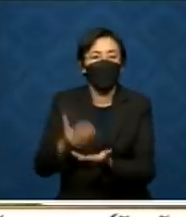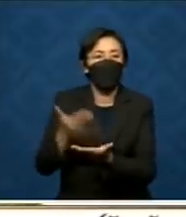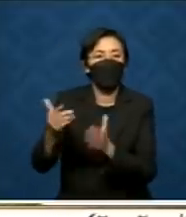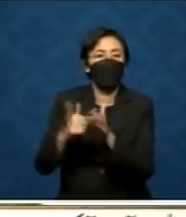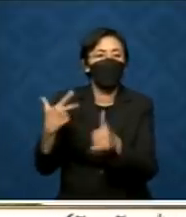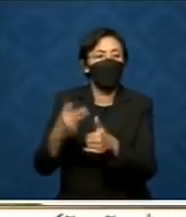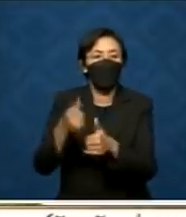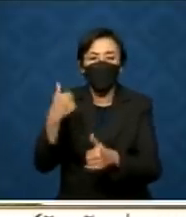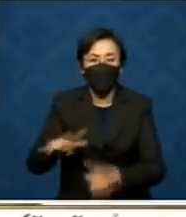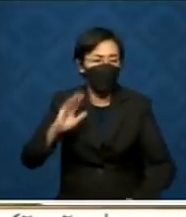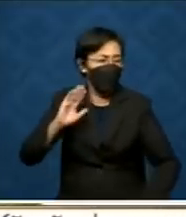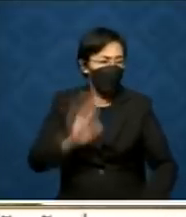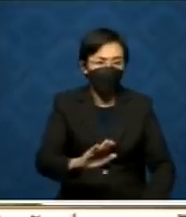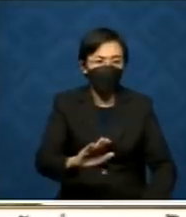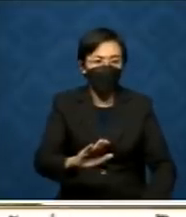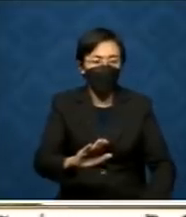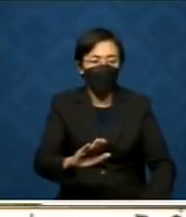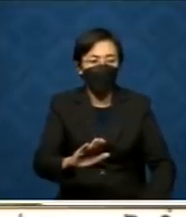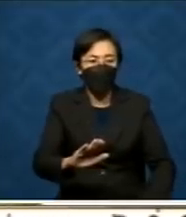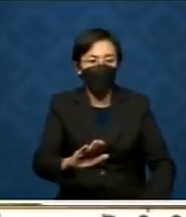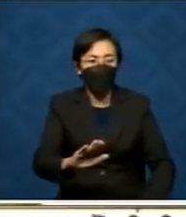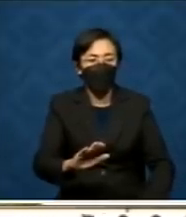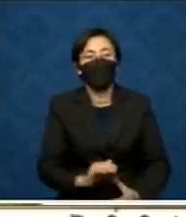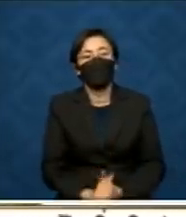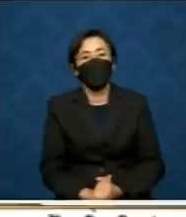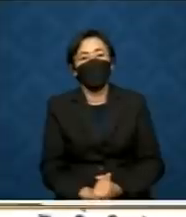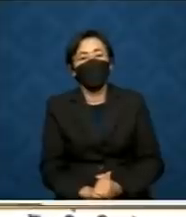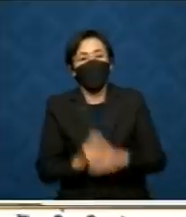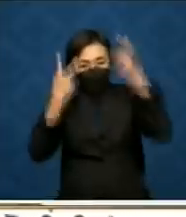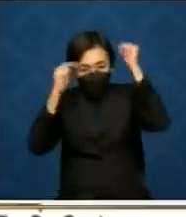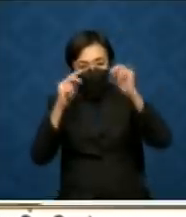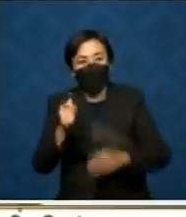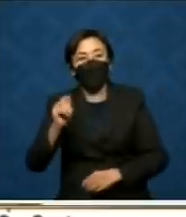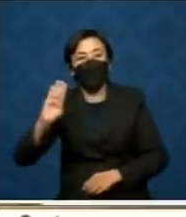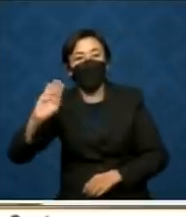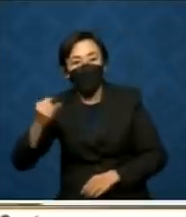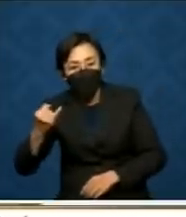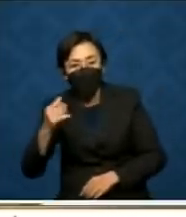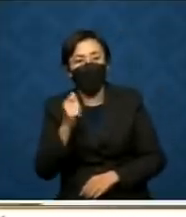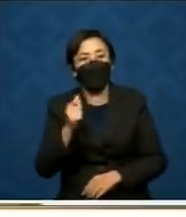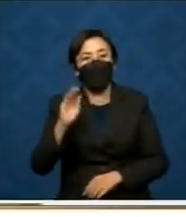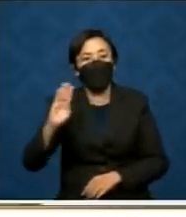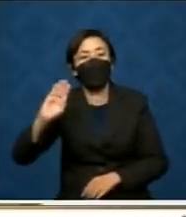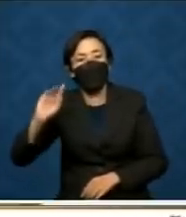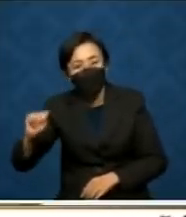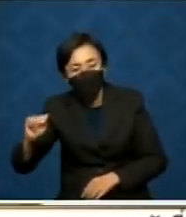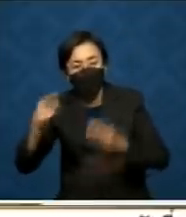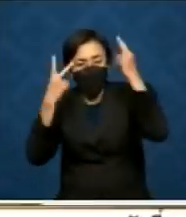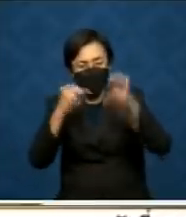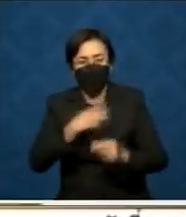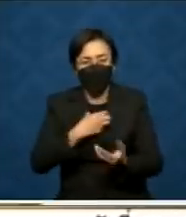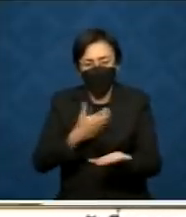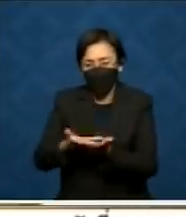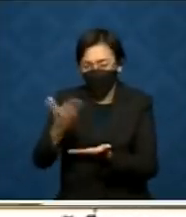ข้อห้ามเด็ดขาดเลยนะตอนแรกอ่ะมีทั้งๆที่นายกอบตอบจทั่วประเทศเขาอยากซื้อไปขี่ที่จะจะบ้านเขาแทบตายเงิน